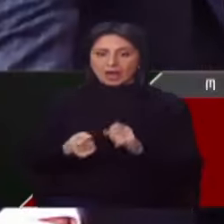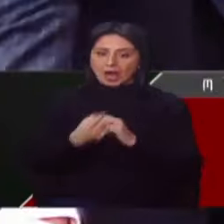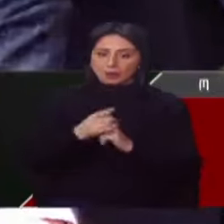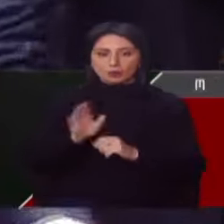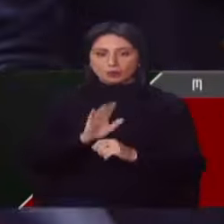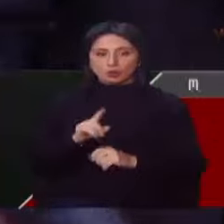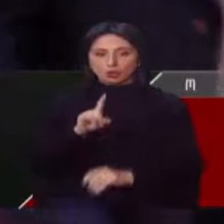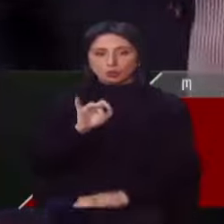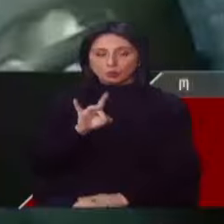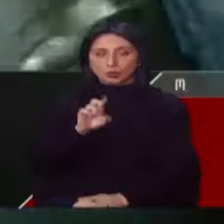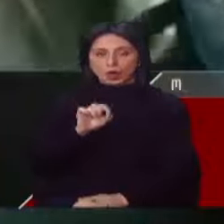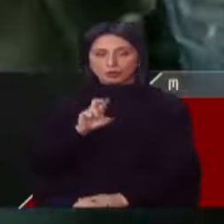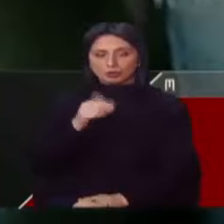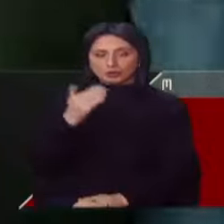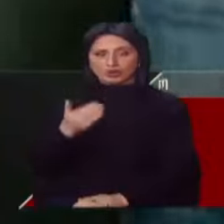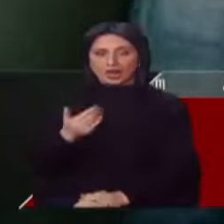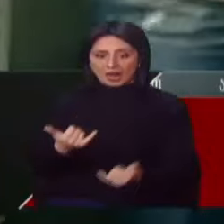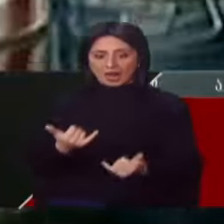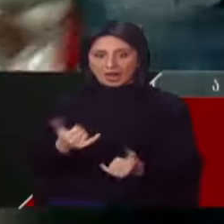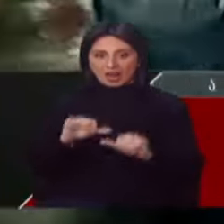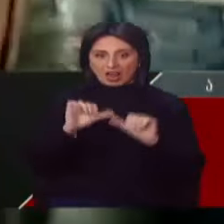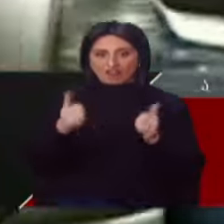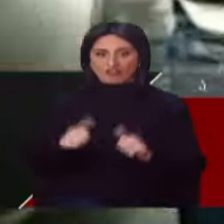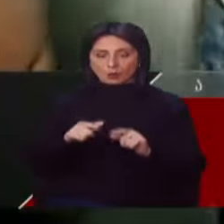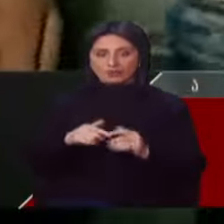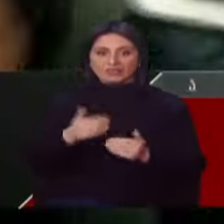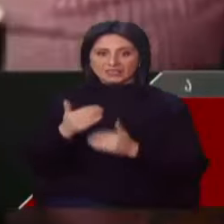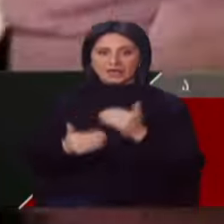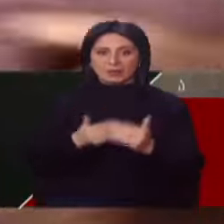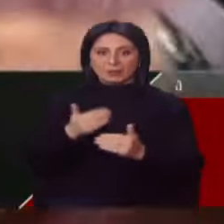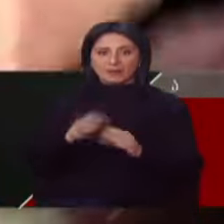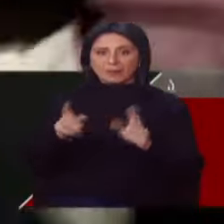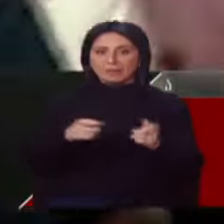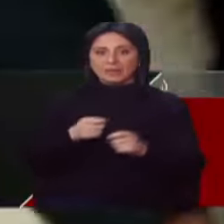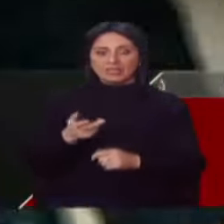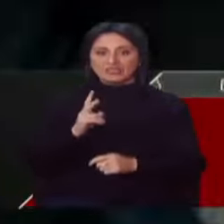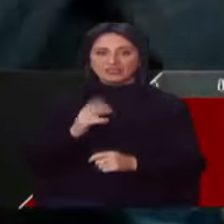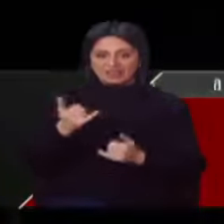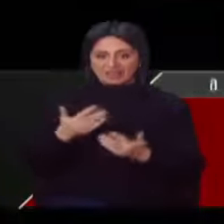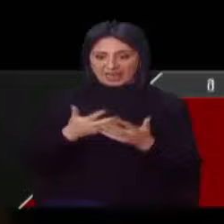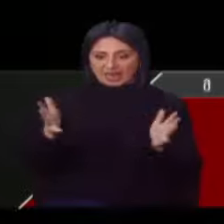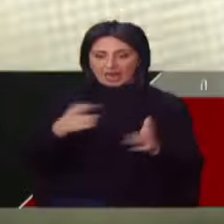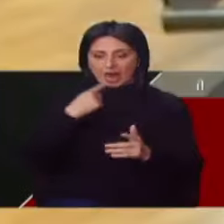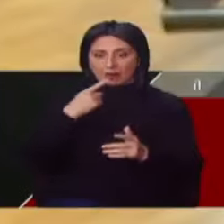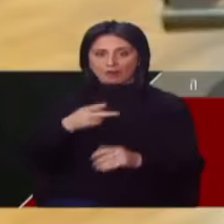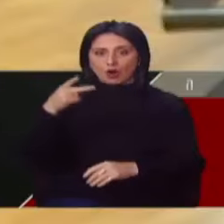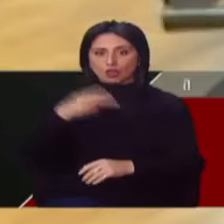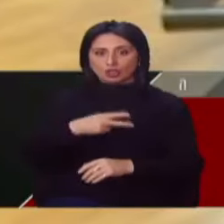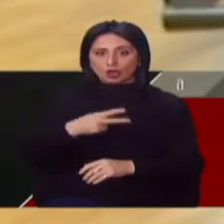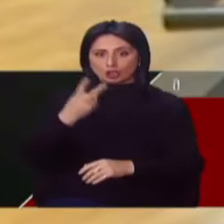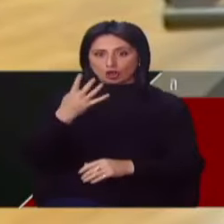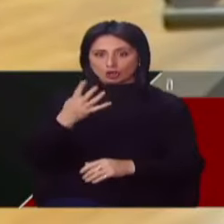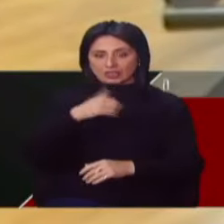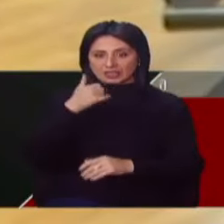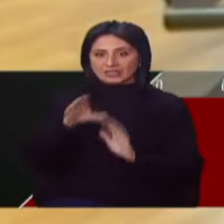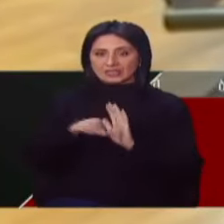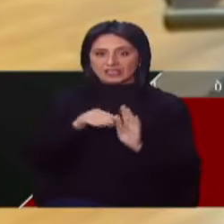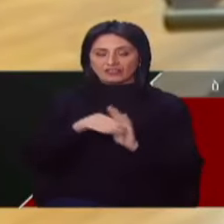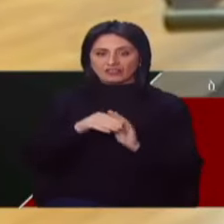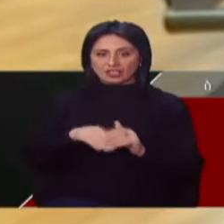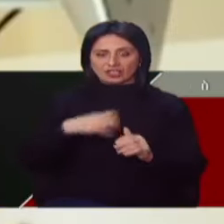თუ არა სალომე ზურაბიშვილის ახლანდელი ფორმულა მაინც წარმატებული. Პრეზიდენტს, რომელიც დღეს ღია დამბობს, რომ 2024 წლის